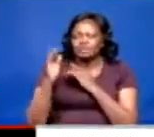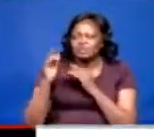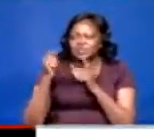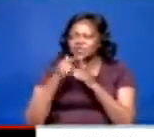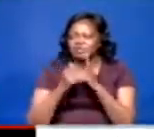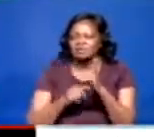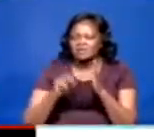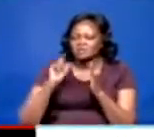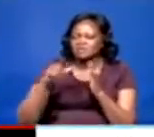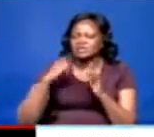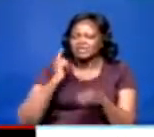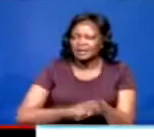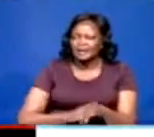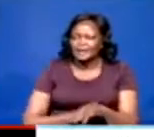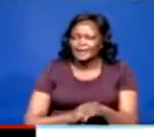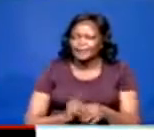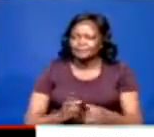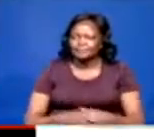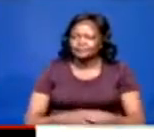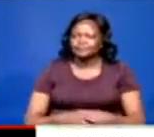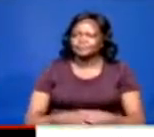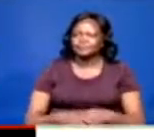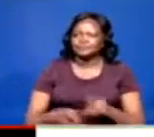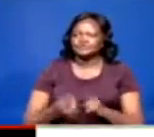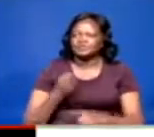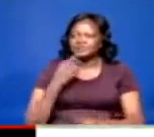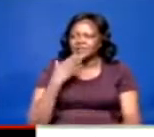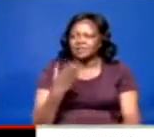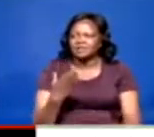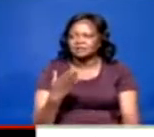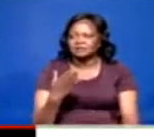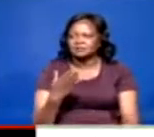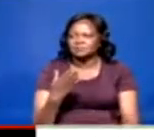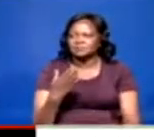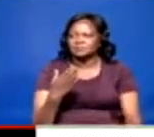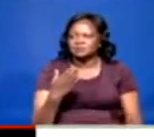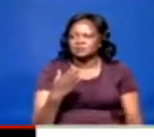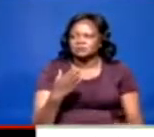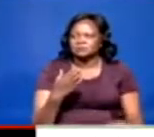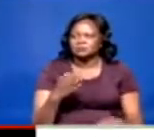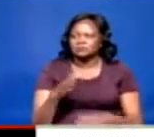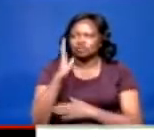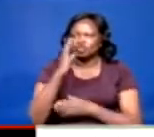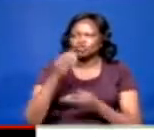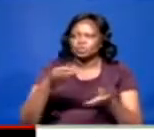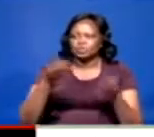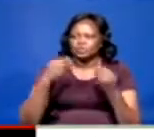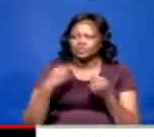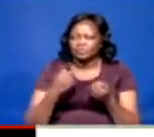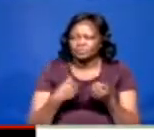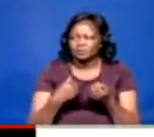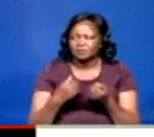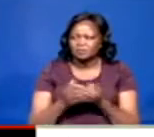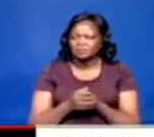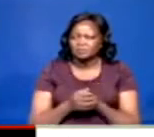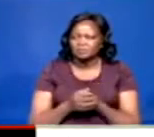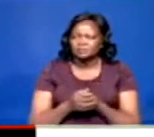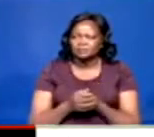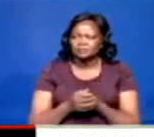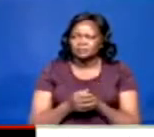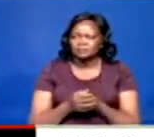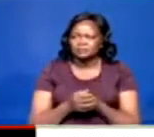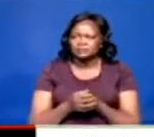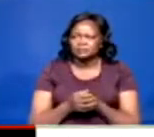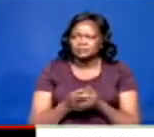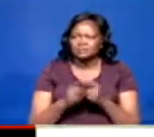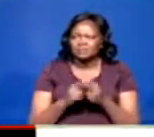ujao. Kwanza nashukuru wala amenijalia na nimeshinda game hiyo,